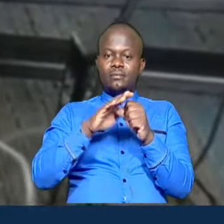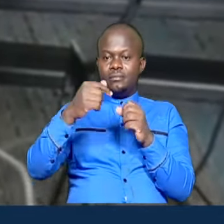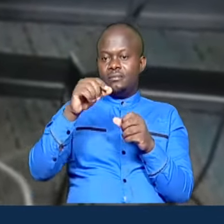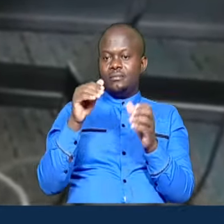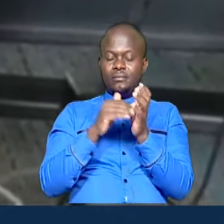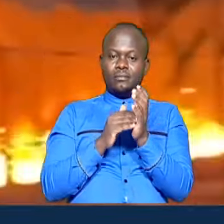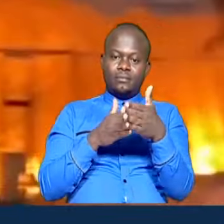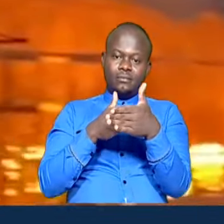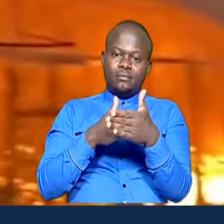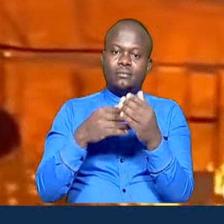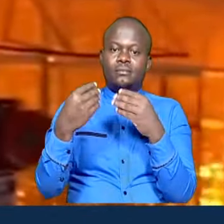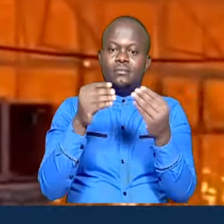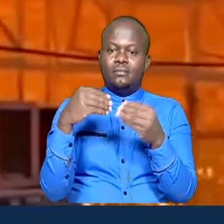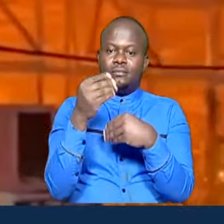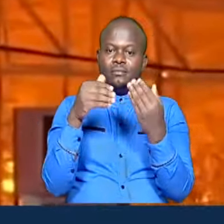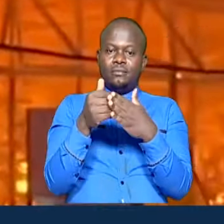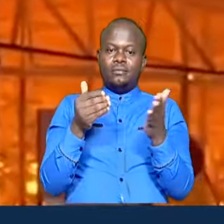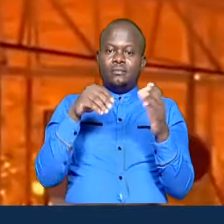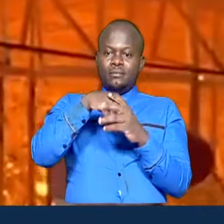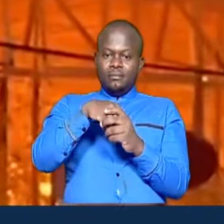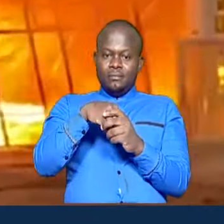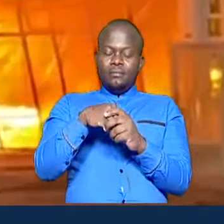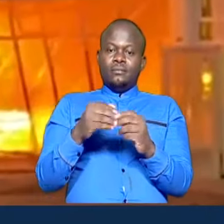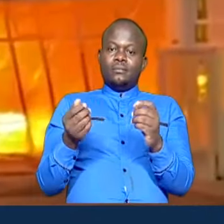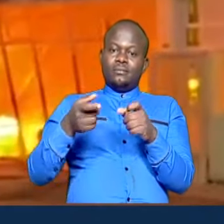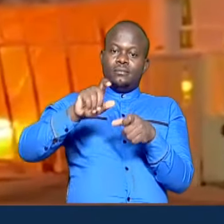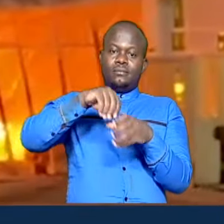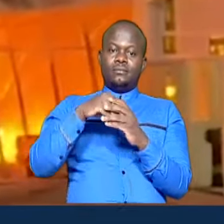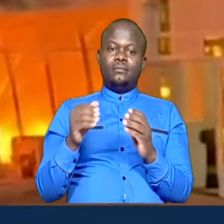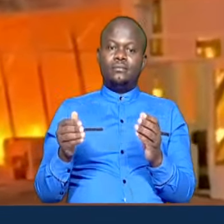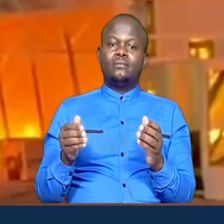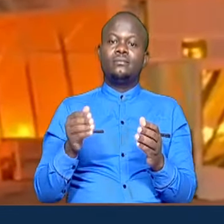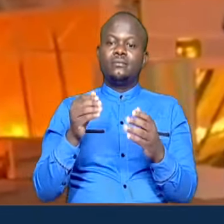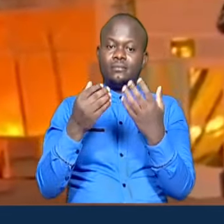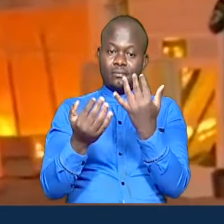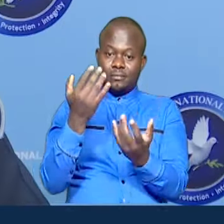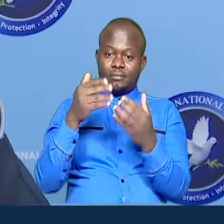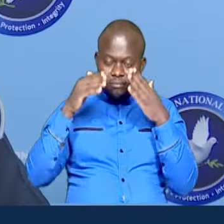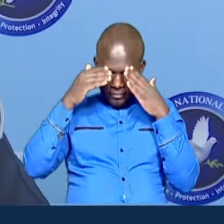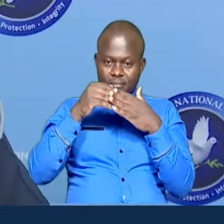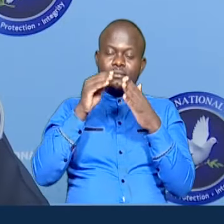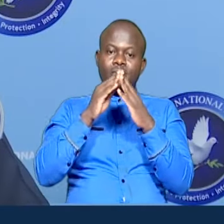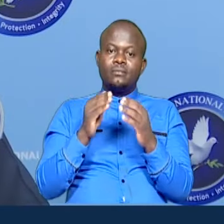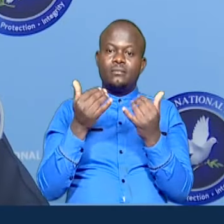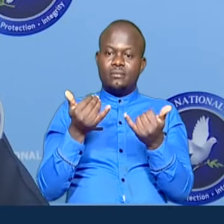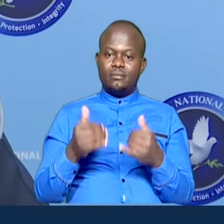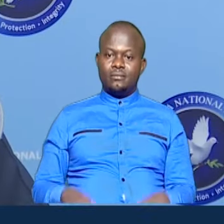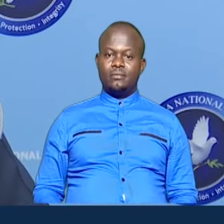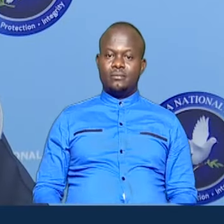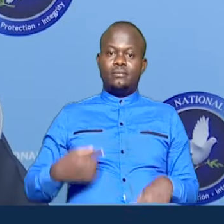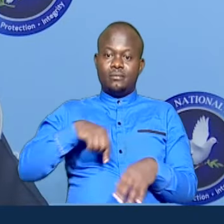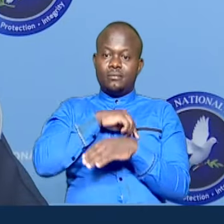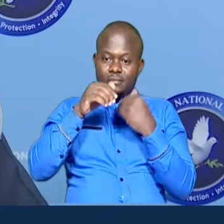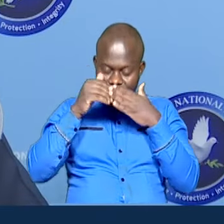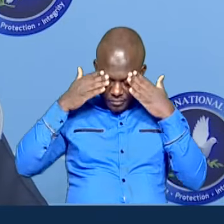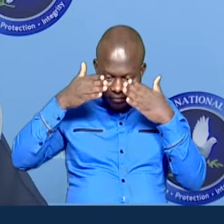kunaniza ibikoresho bicomekwaho ngo nabyo biri mu biri gutiza umurindi inkongi y'umuriro yibasira ingo muri iki gihe. Ngarutse ku nsinga z'amashanyarazi, hariho